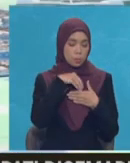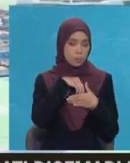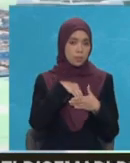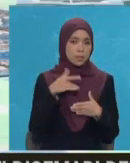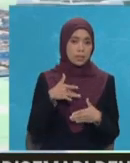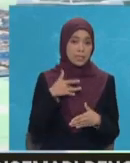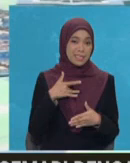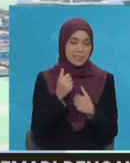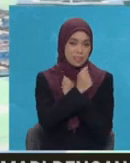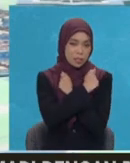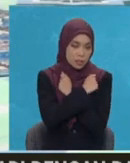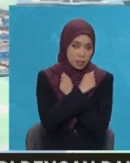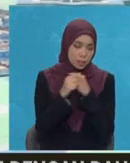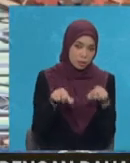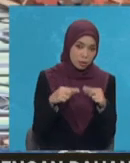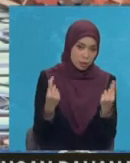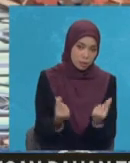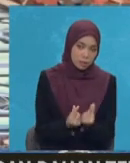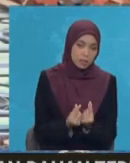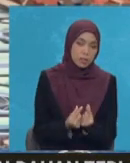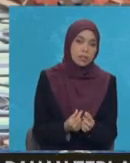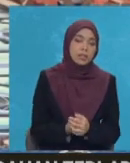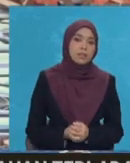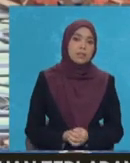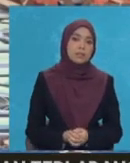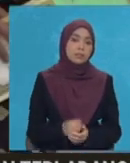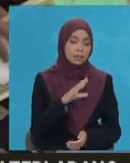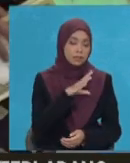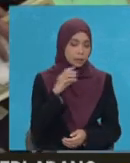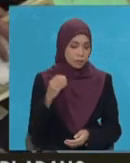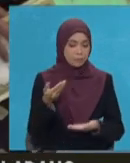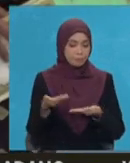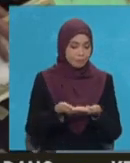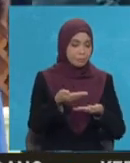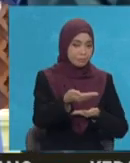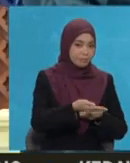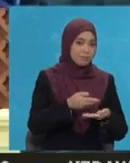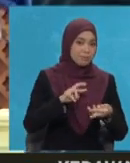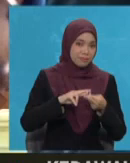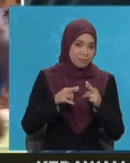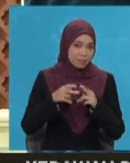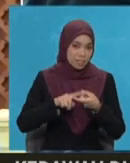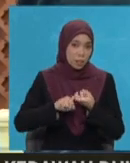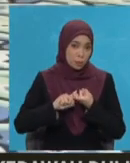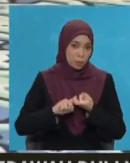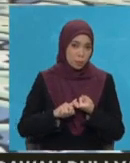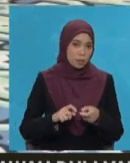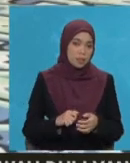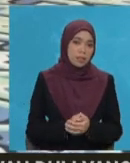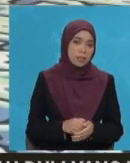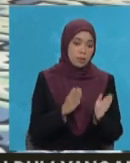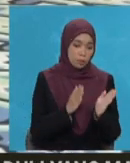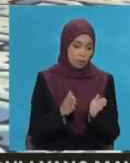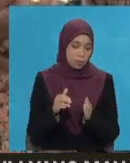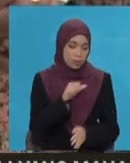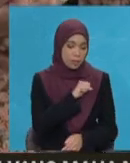di samping dapat mengingatkan hubungan silaturahim antara jonat masjid dengan para Jemaat dan beliau serta